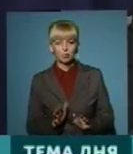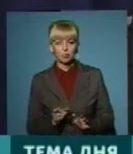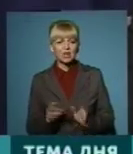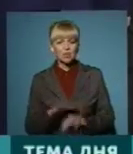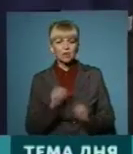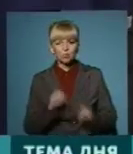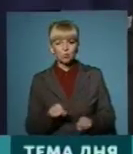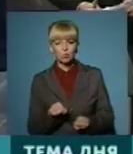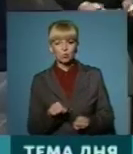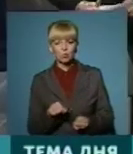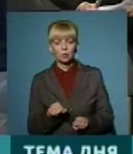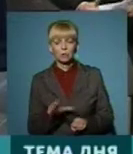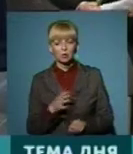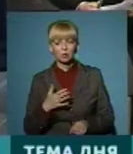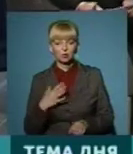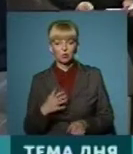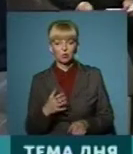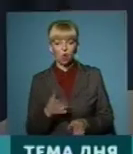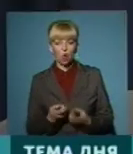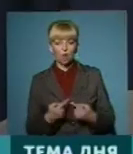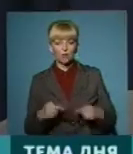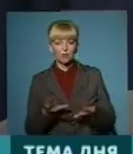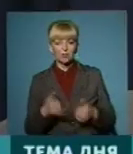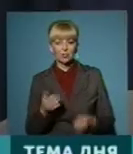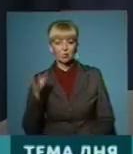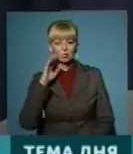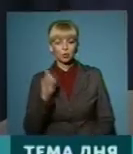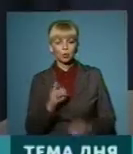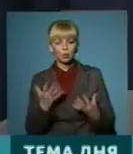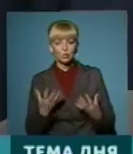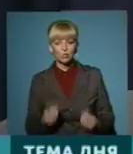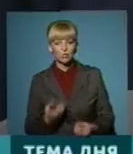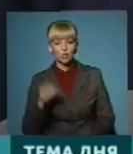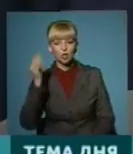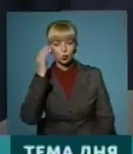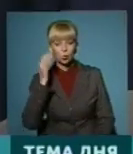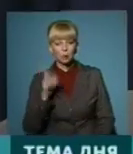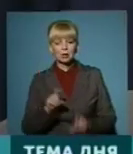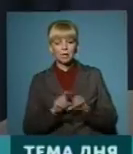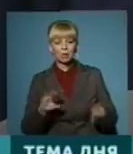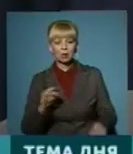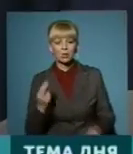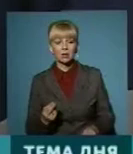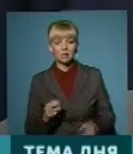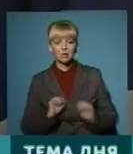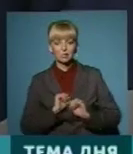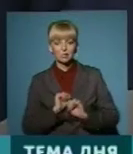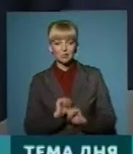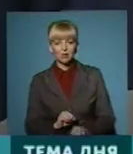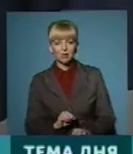можемо, ми всього ж громадська організація. Так, давайте зараз послухаємо, що ще, на думку навіть Департаменту соціального